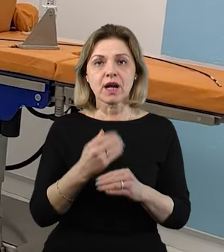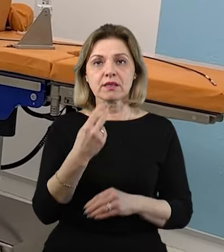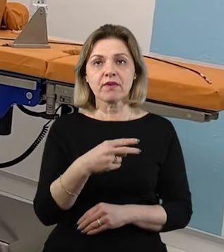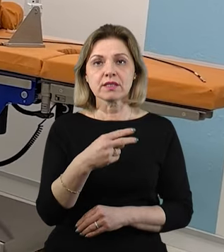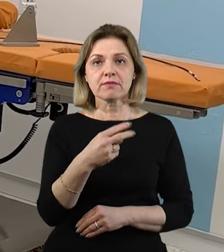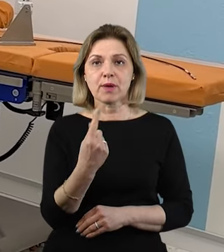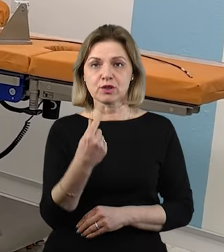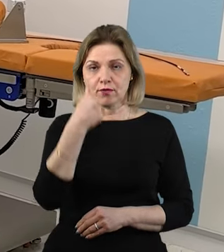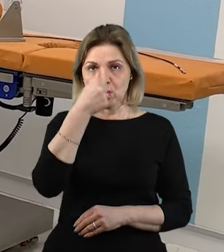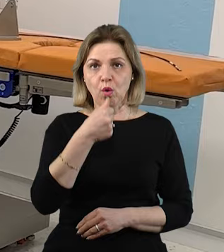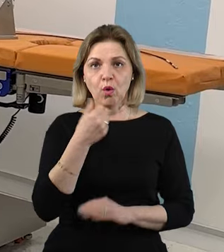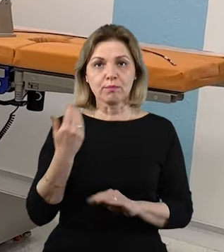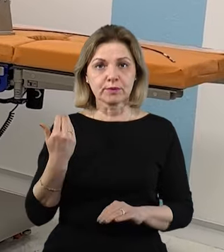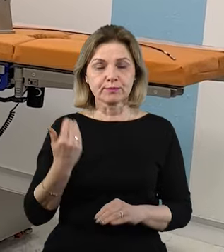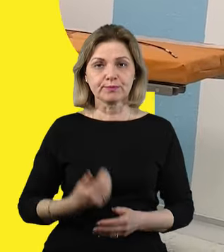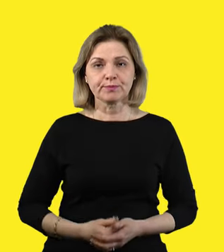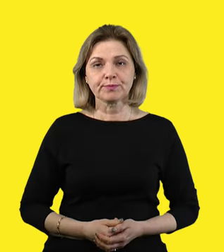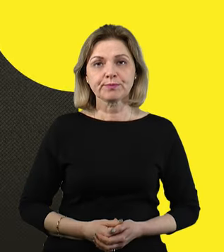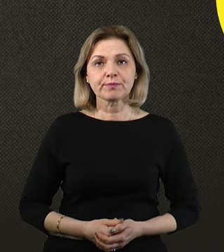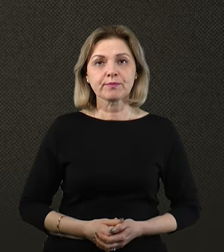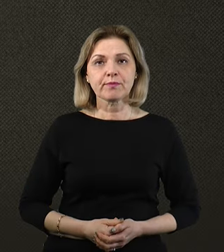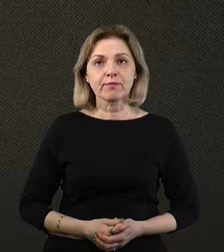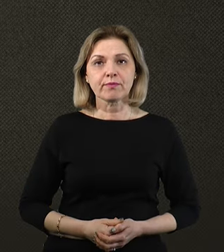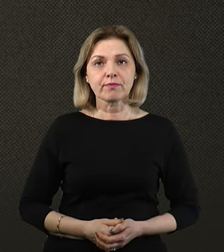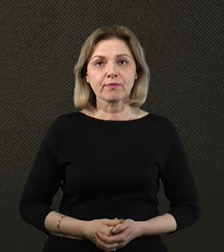порівнянні з 2021 роком.